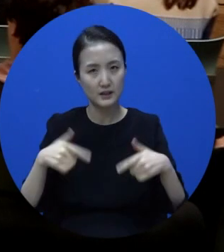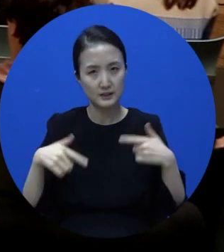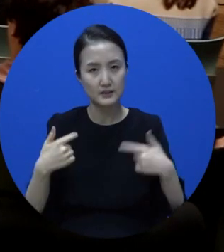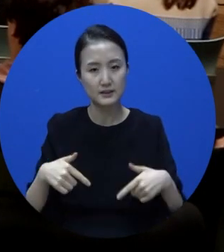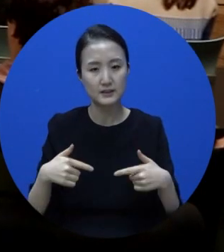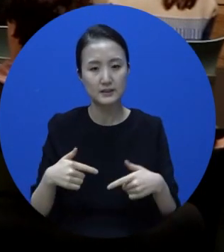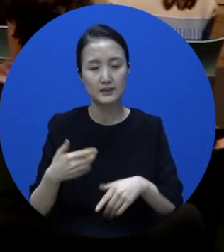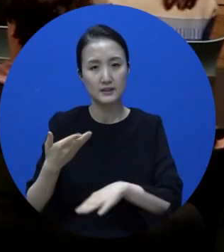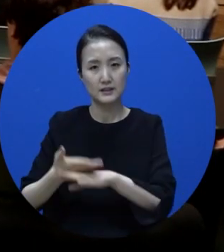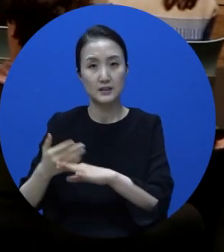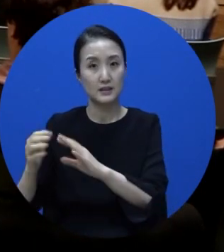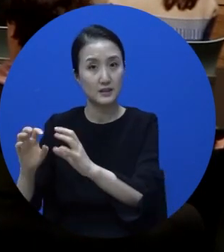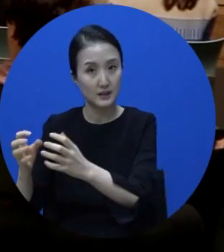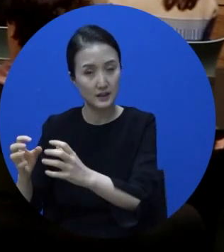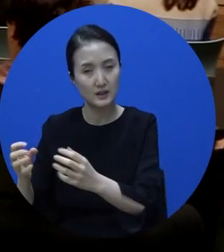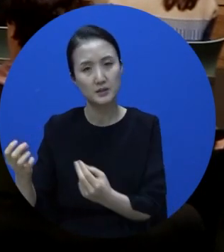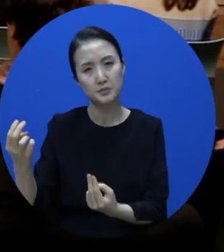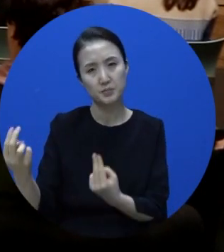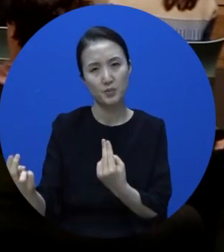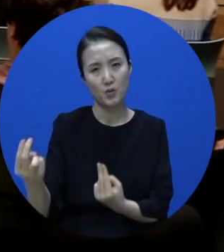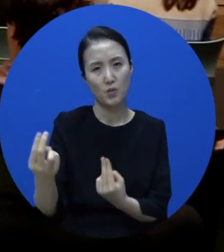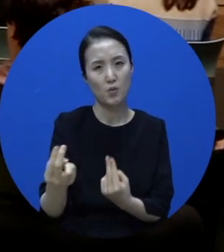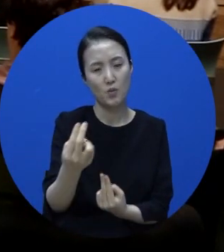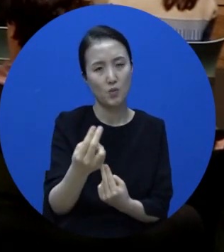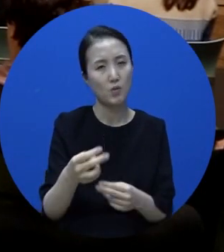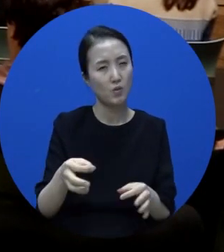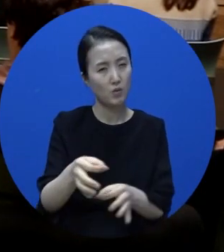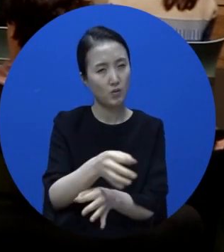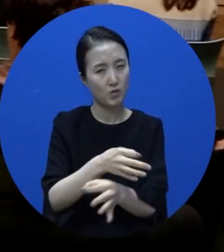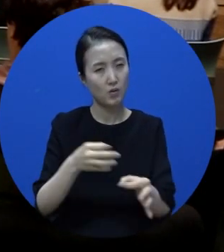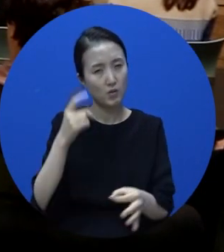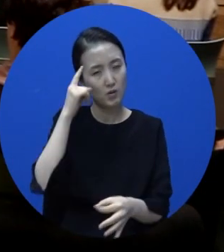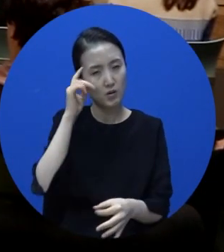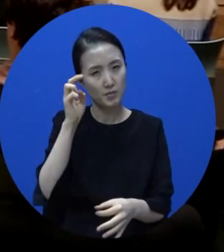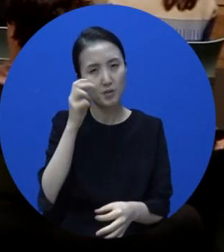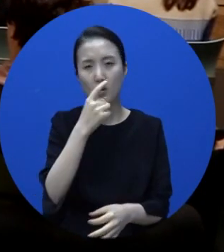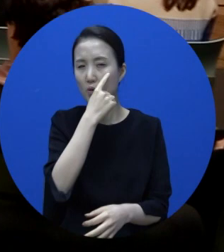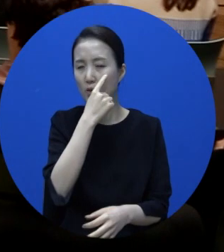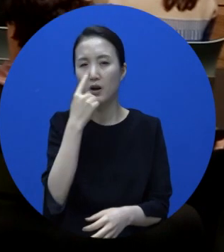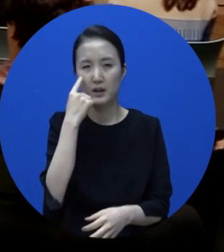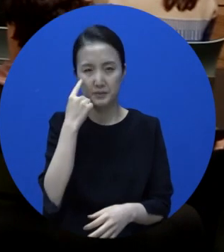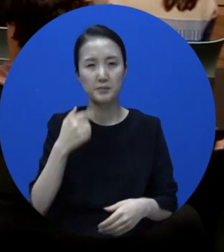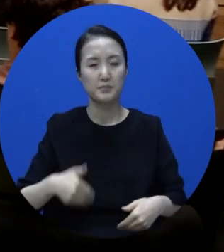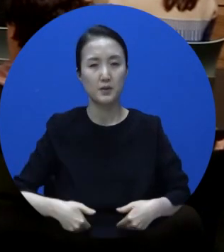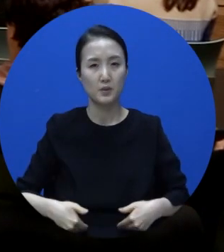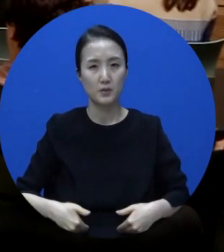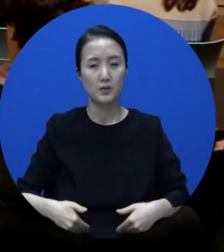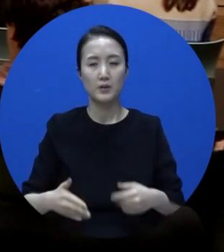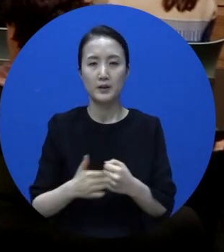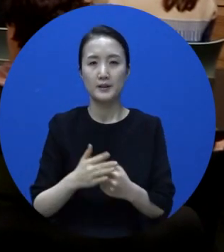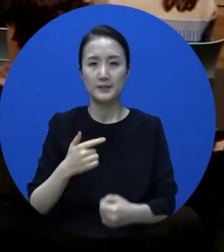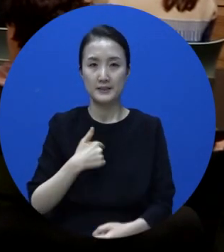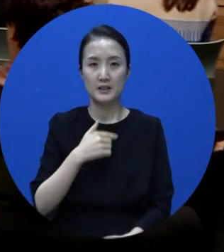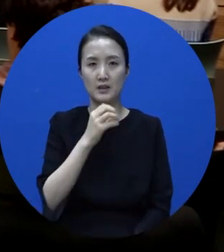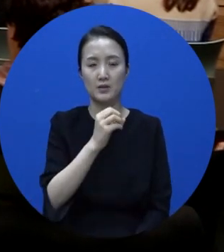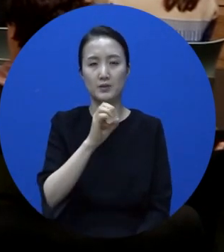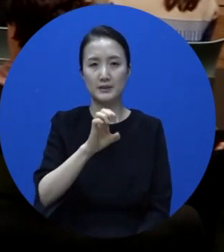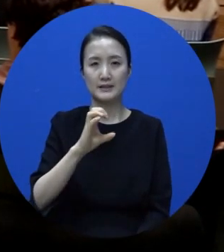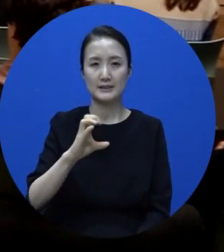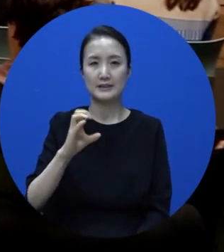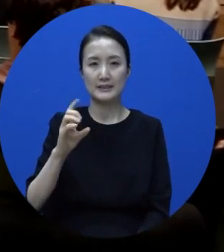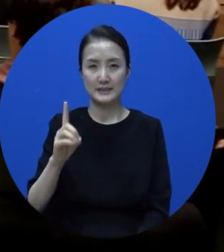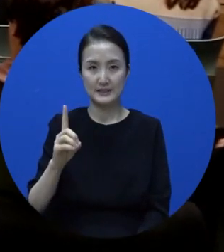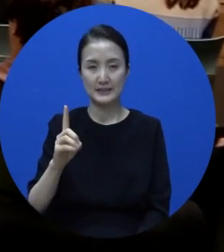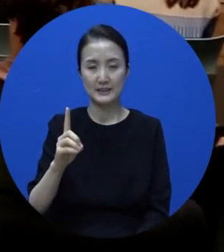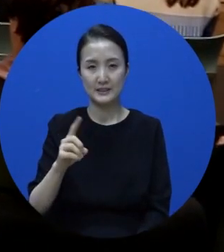다른 나라들과 비교해 보면서 경기가 어떻게 되는지를 확인해 봐야 되기 때문에 저는 오시리 경기선행지수 를